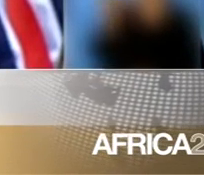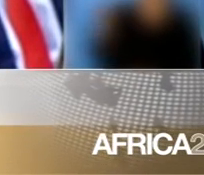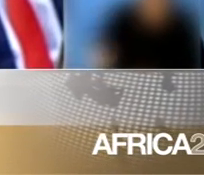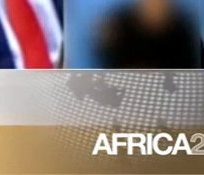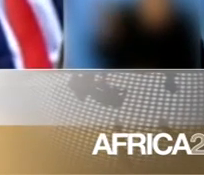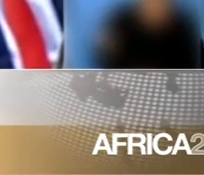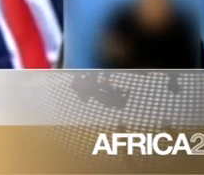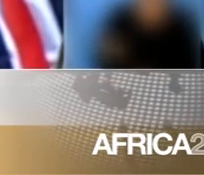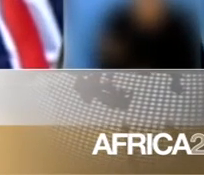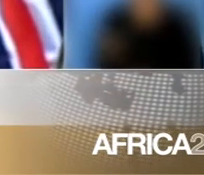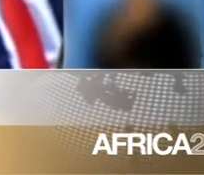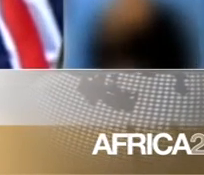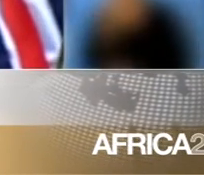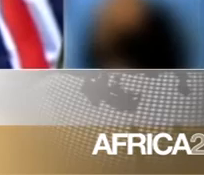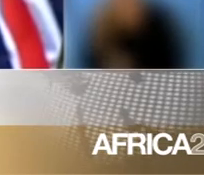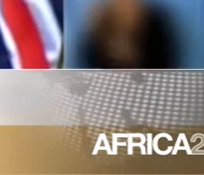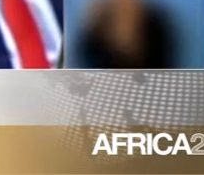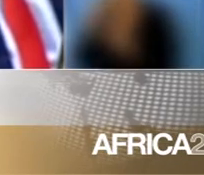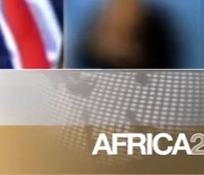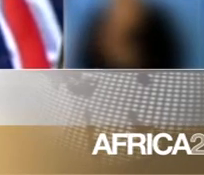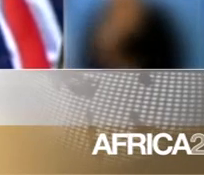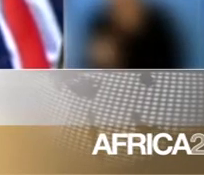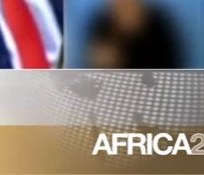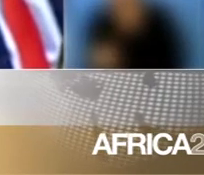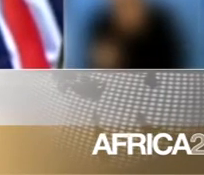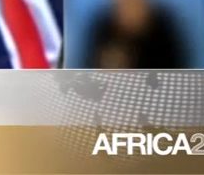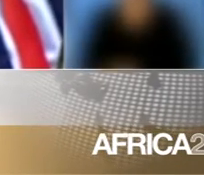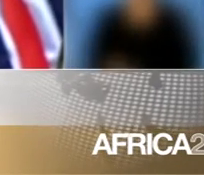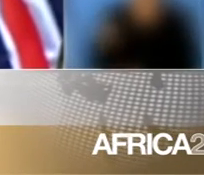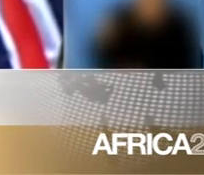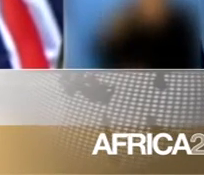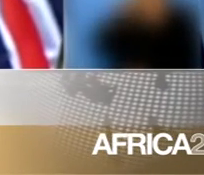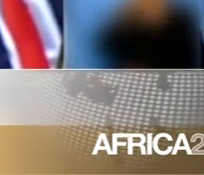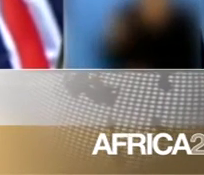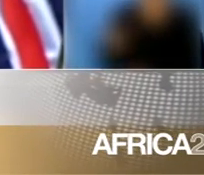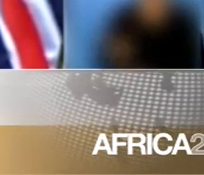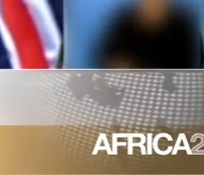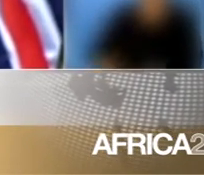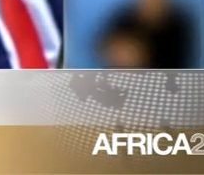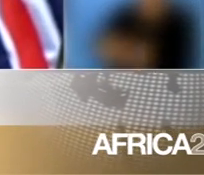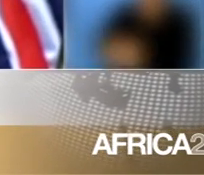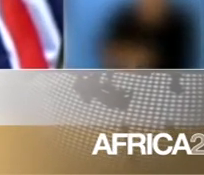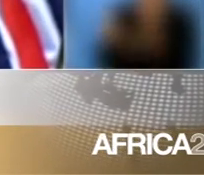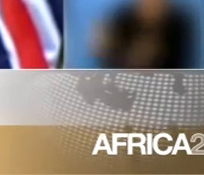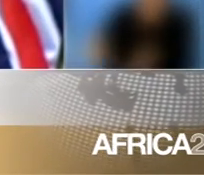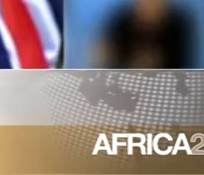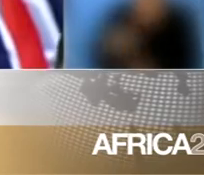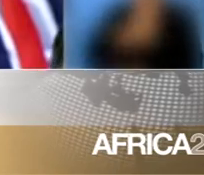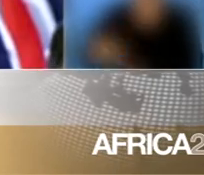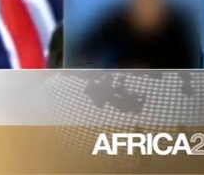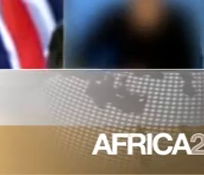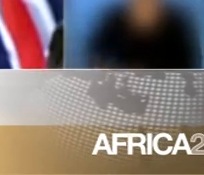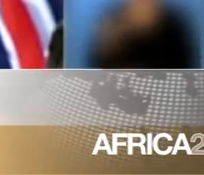Cet homme devant nous ici est incorrigible. Il est pourri jusqu'à la moelle. Cela a été prouvé par la Cour constitutionnelle.